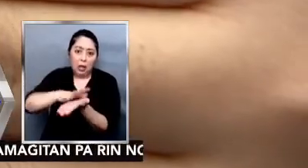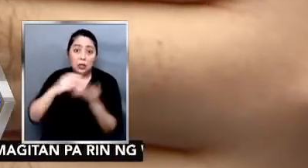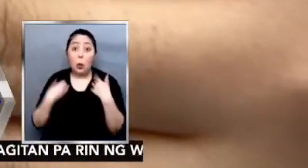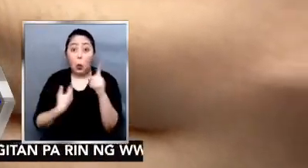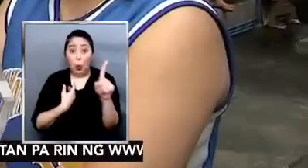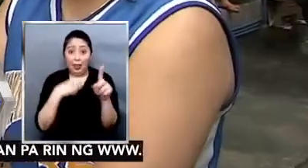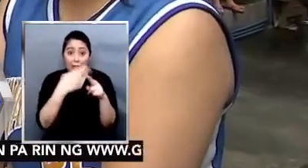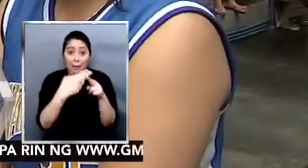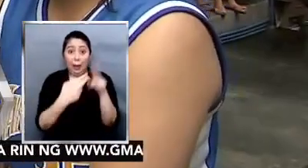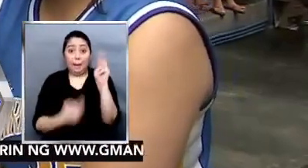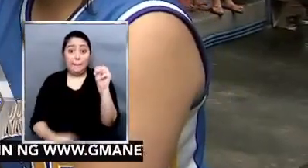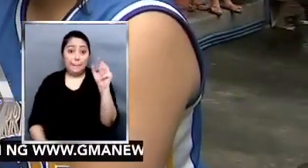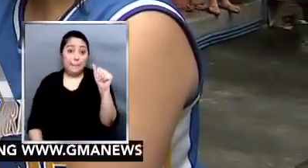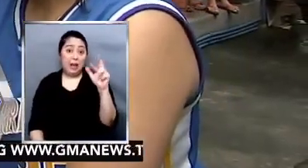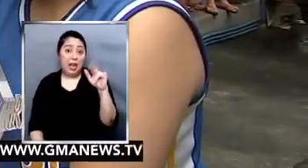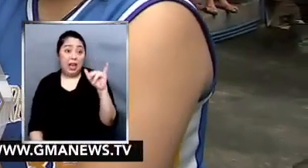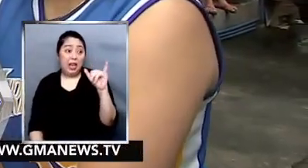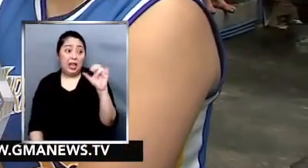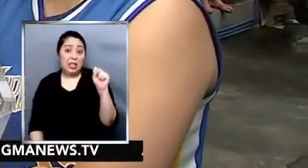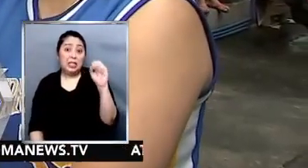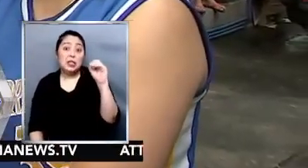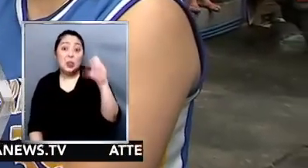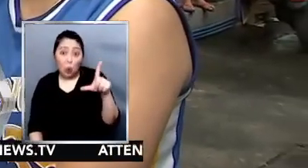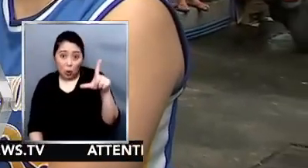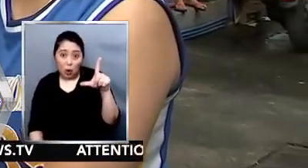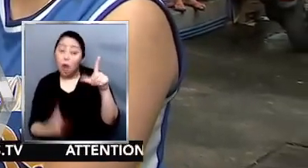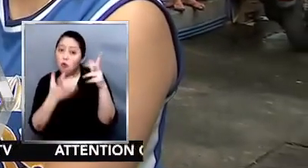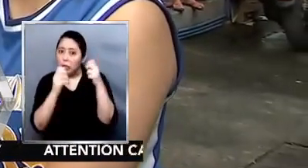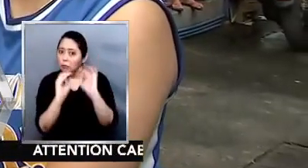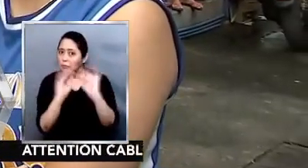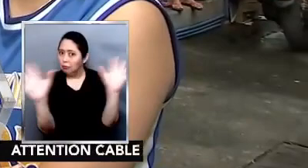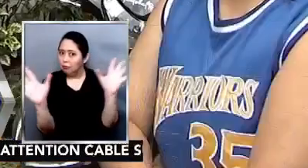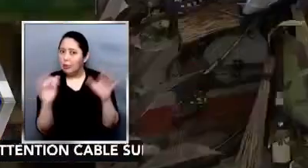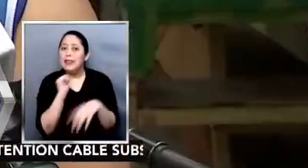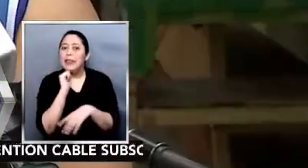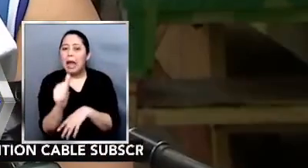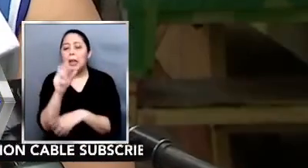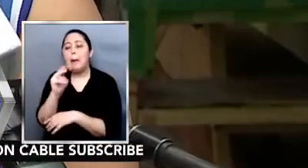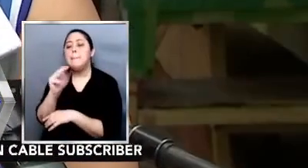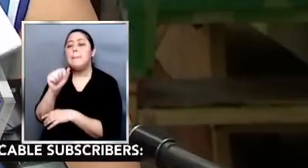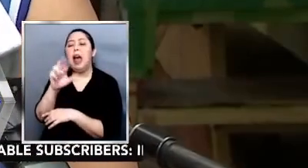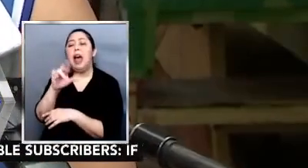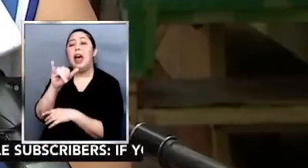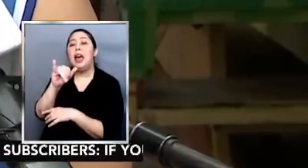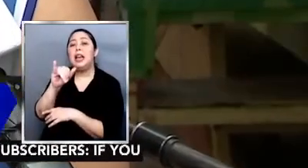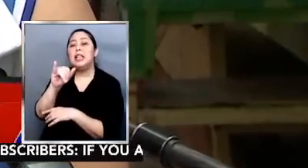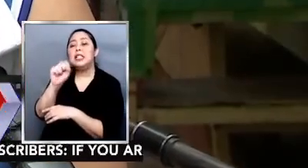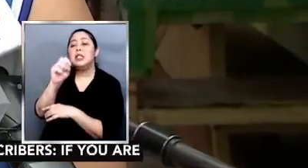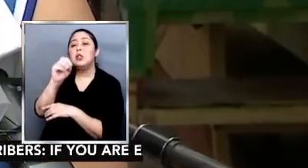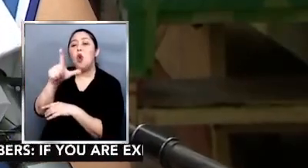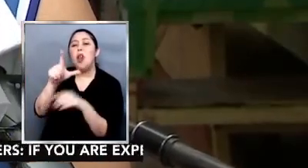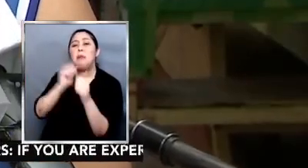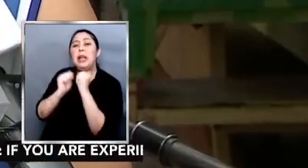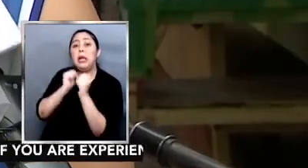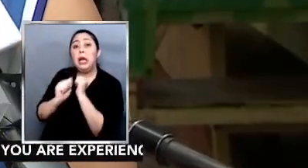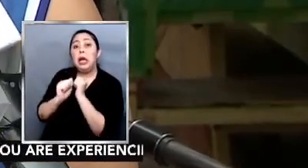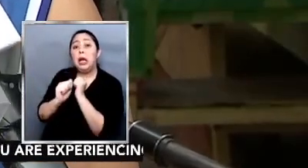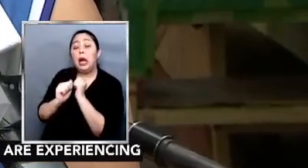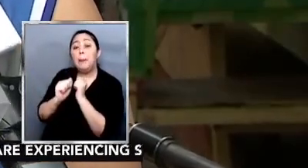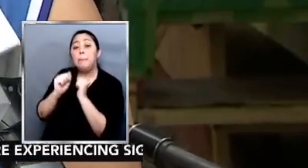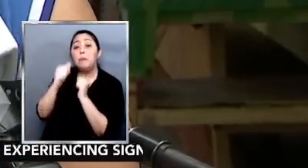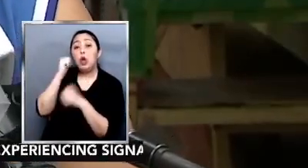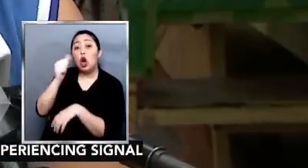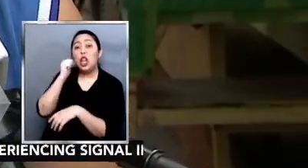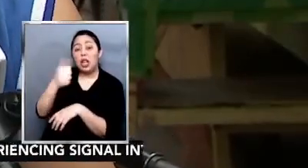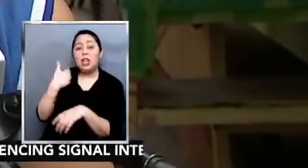Marisol Olarte. Lilinawin lang daw niyang hindi siya si Mareng taga-sulsol. Kayo ako yung masulsol dyan, magsitigil na